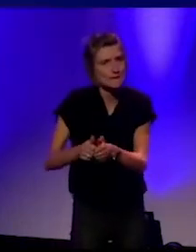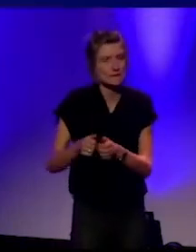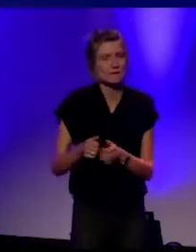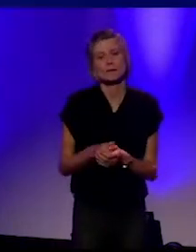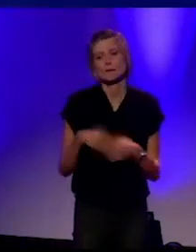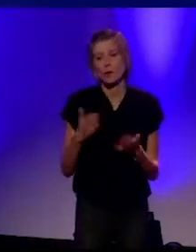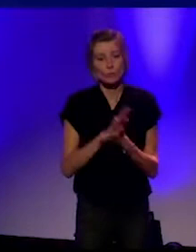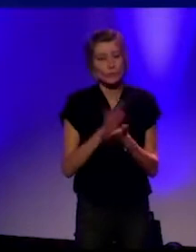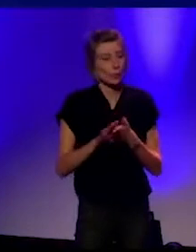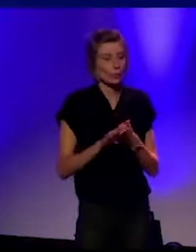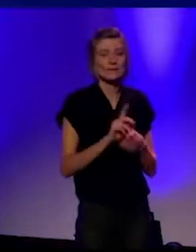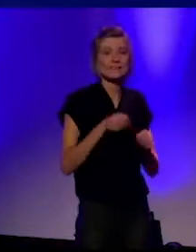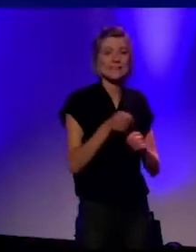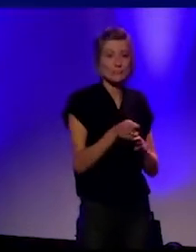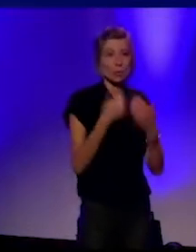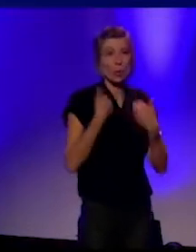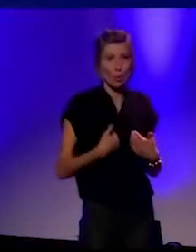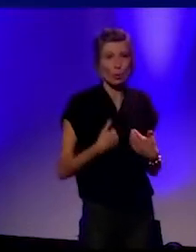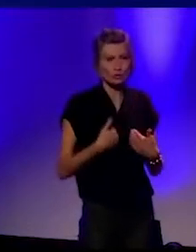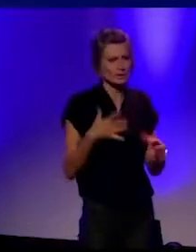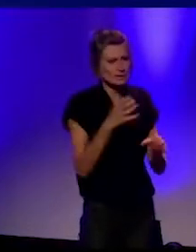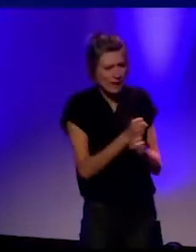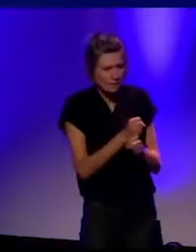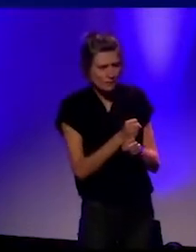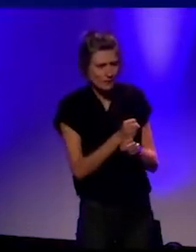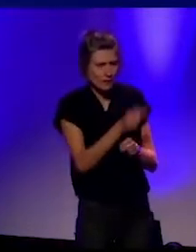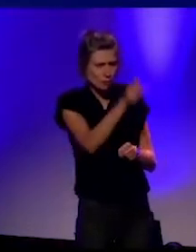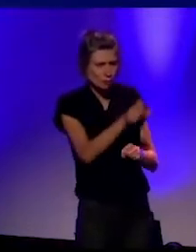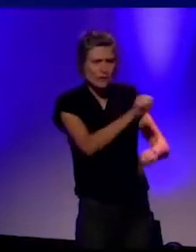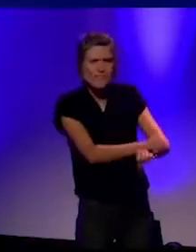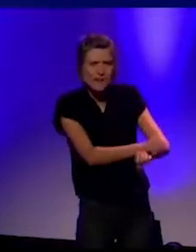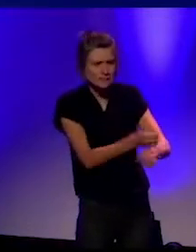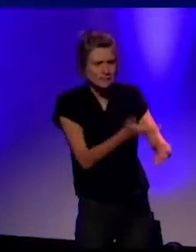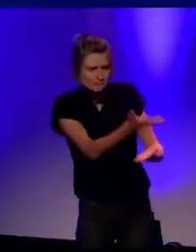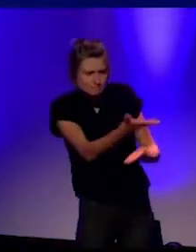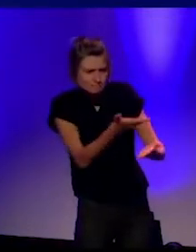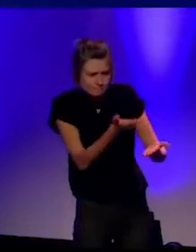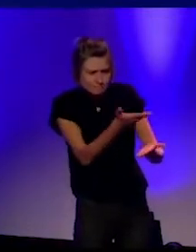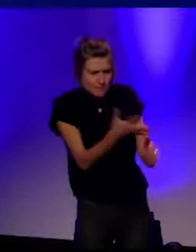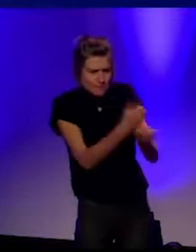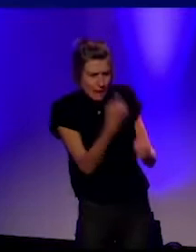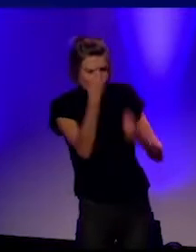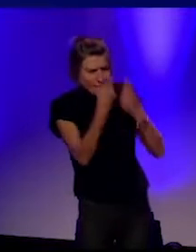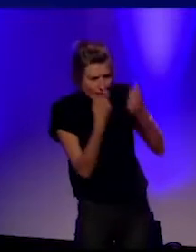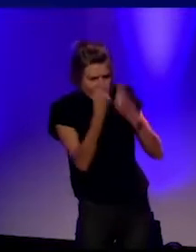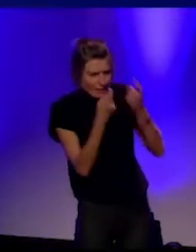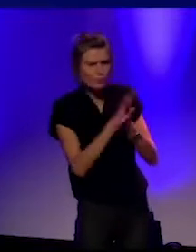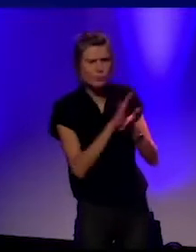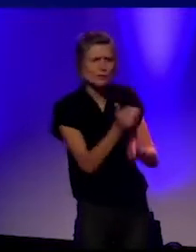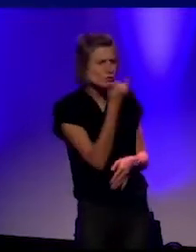met gedetineerden in de gevangenis zelf reflecteren, nadenken over begrippen zoals